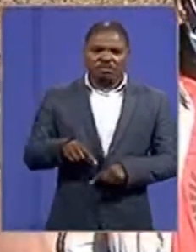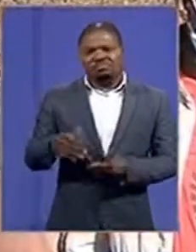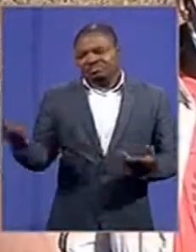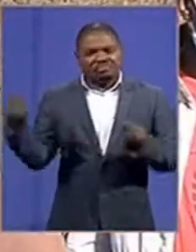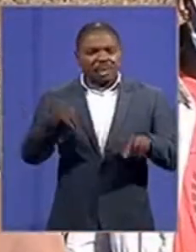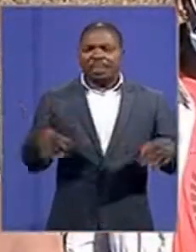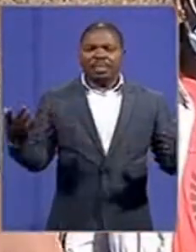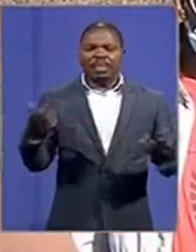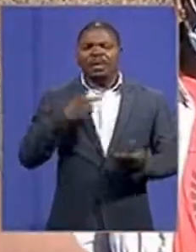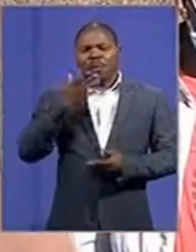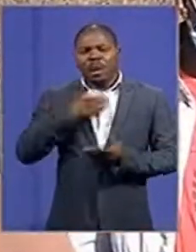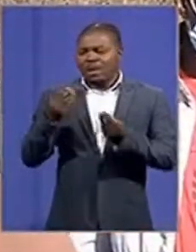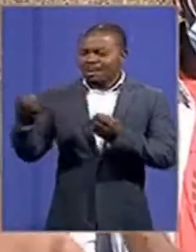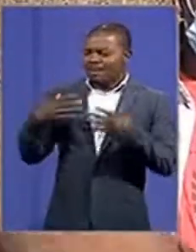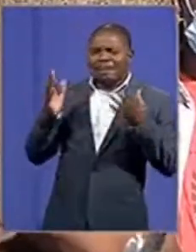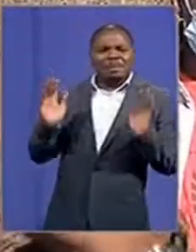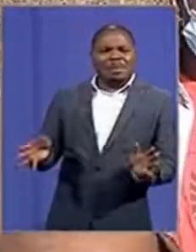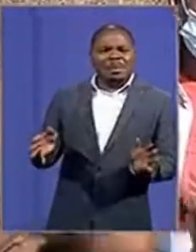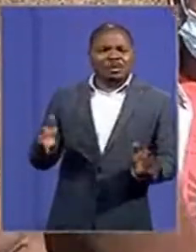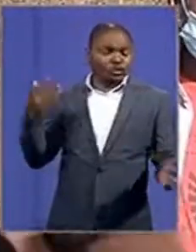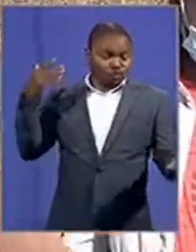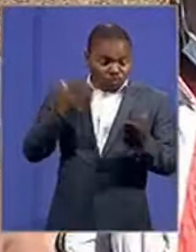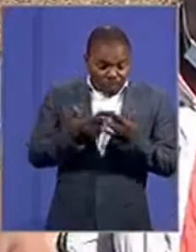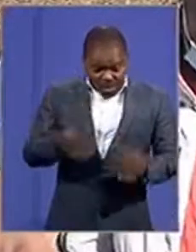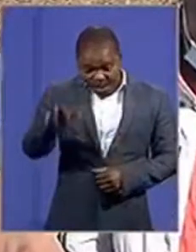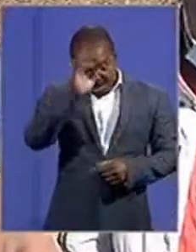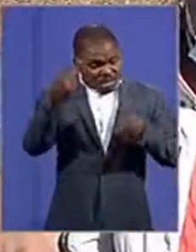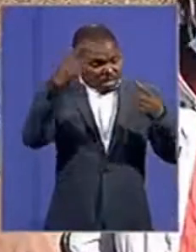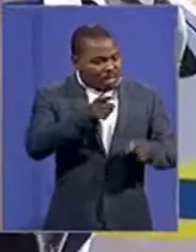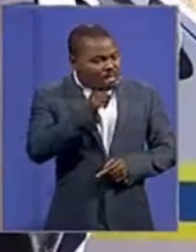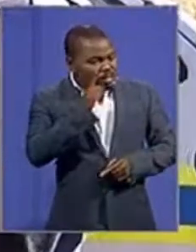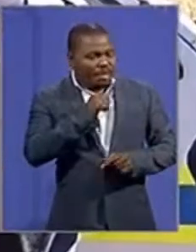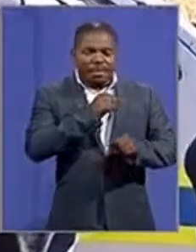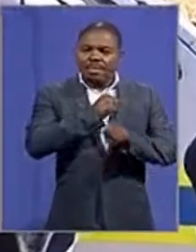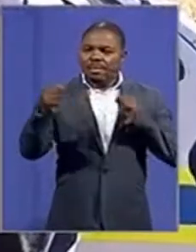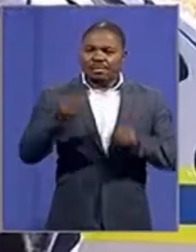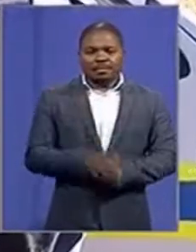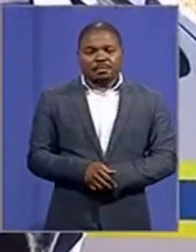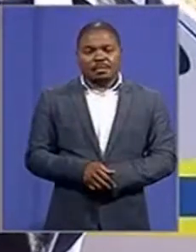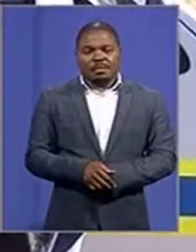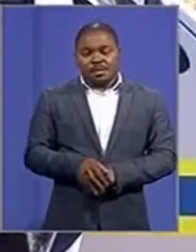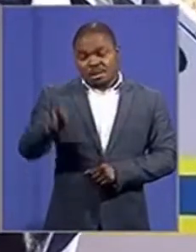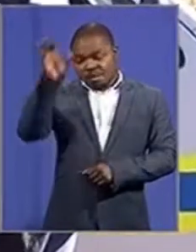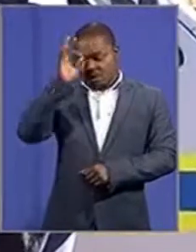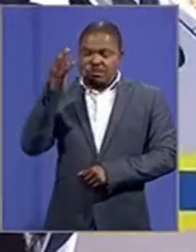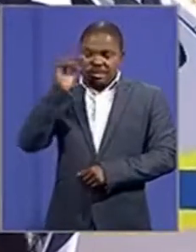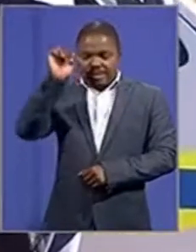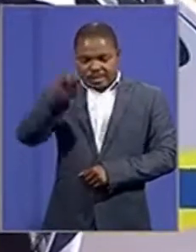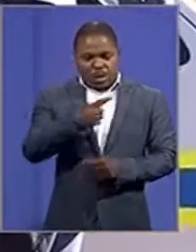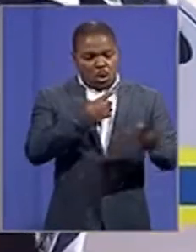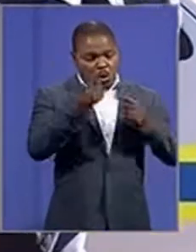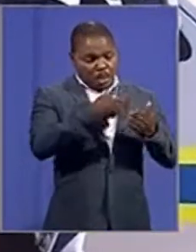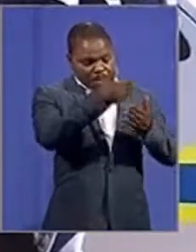number mbar ba tla till le ka tsena zanga tla le puriselo lwa le tla le to check or what's happening. Mapodisi a ikanne go baya kwa setlhoeng dingongorego